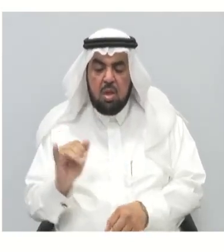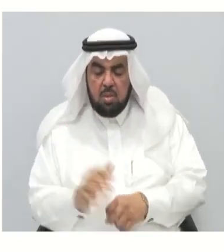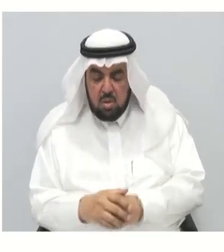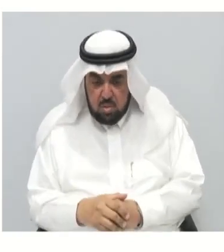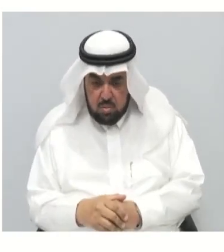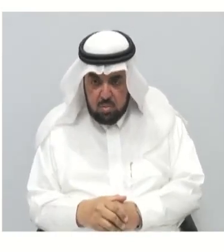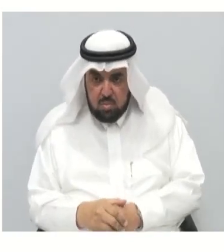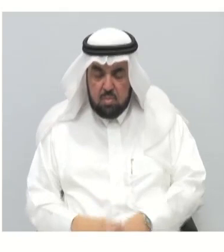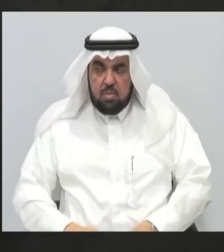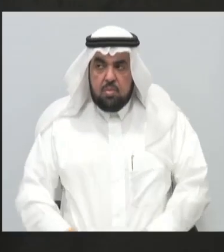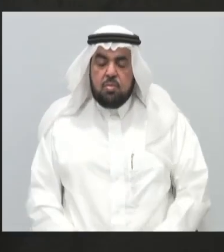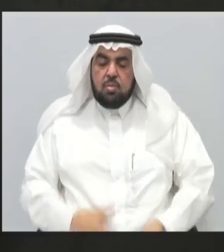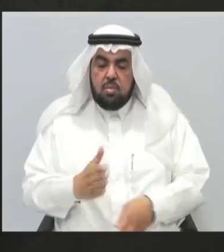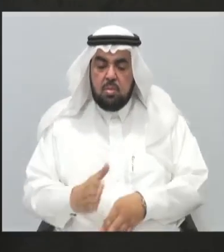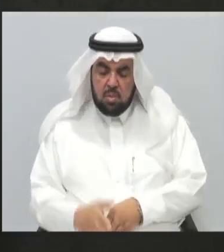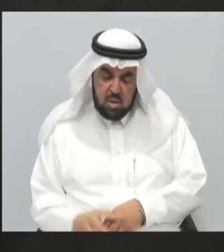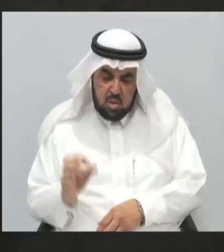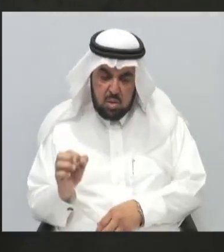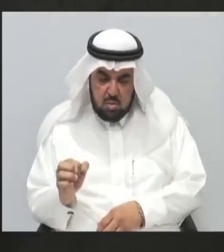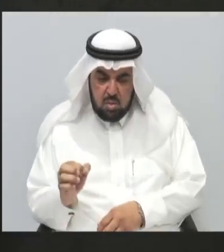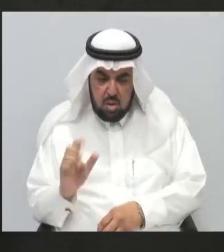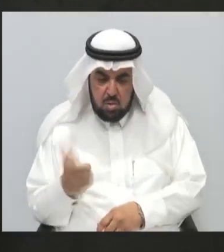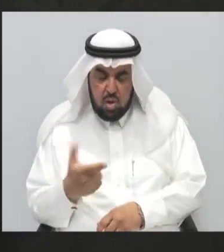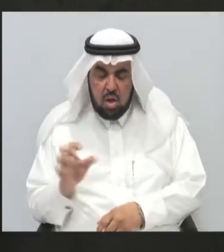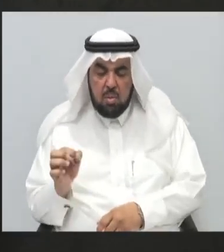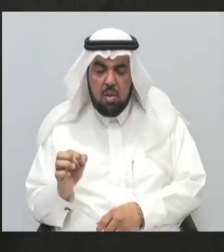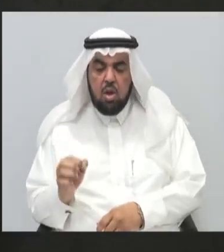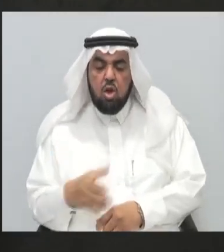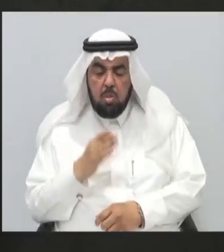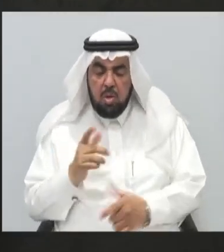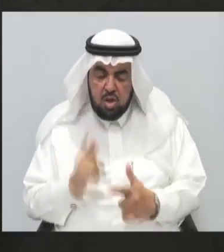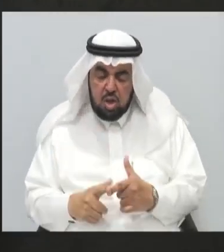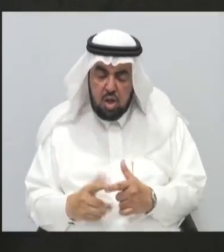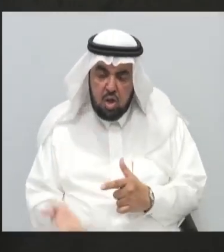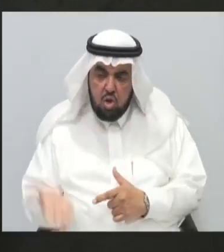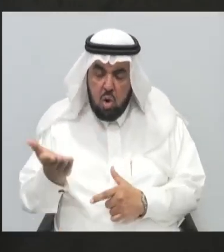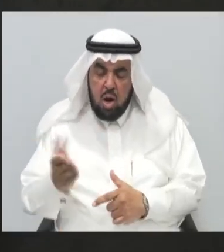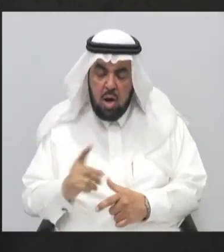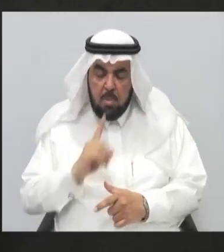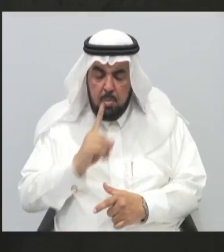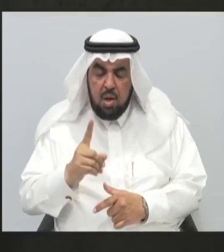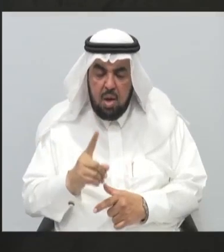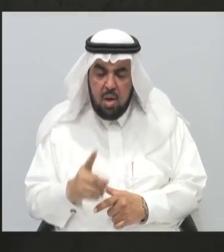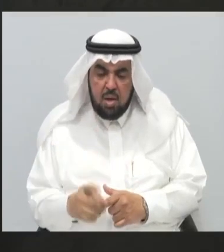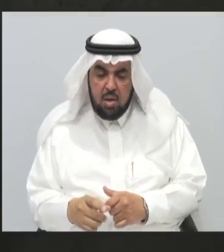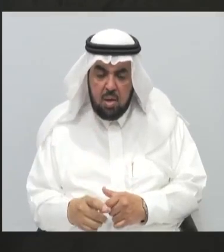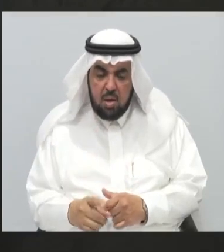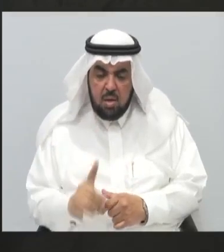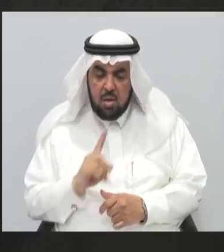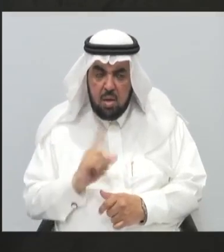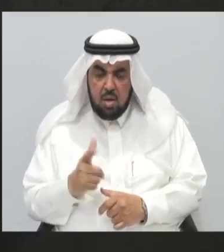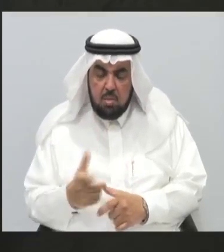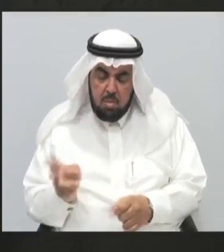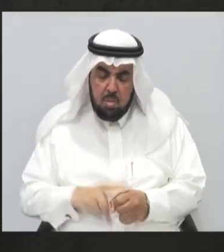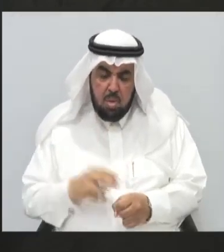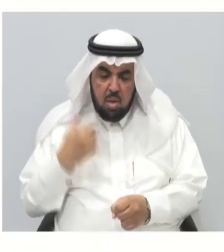يعني اريد ان اتقدم 50 سم بسرعه 50 ثم يزيد السرعه الى 100 سرعه 100